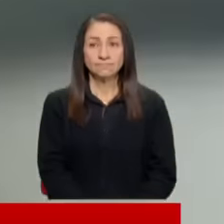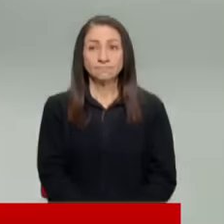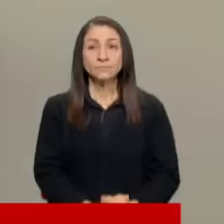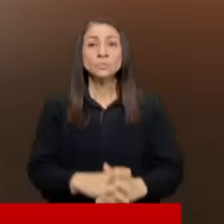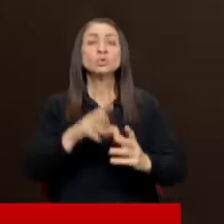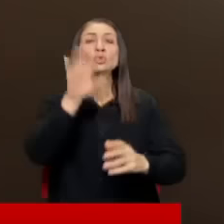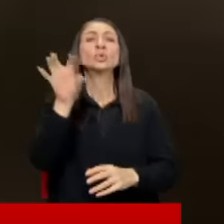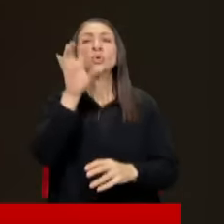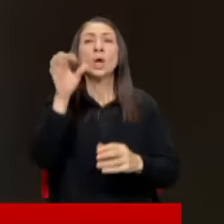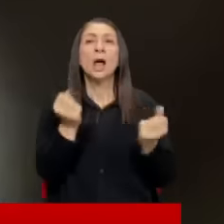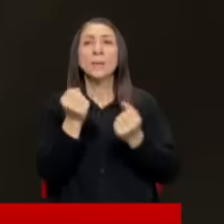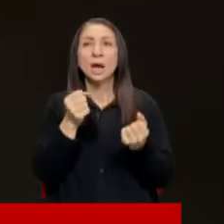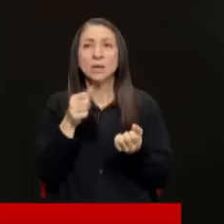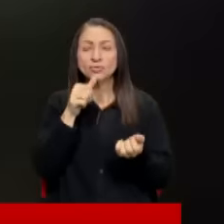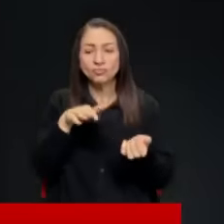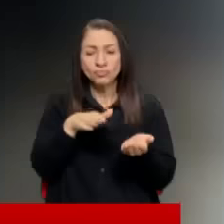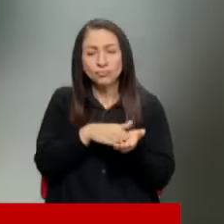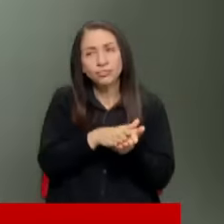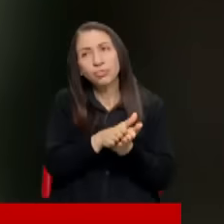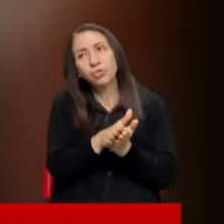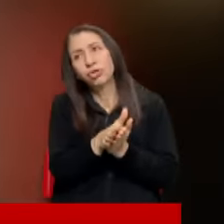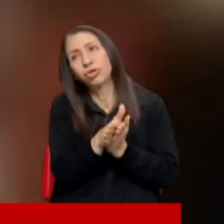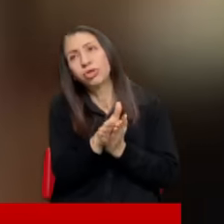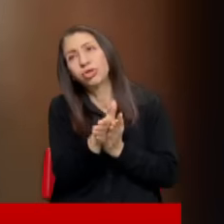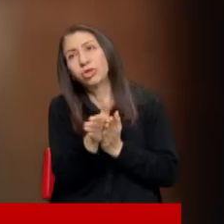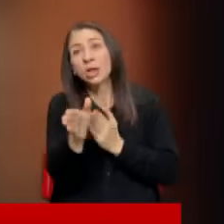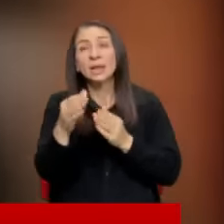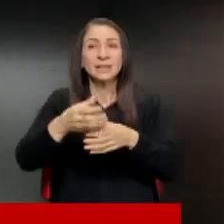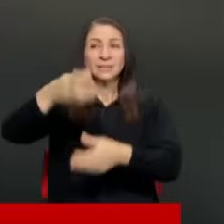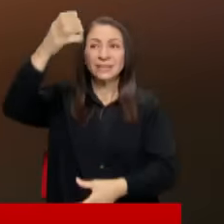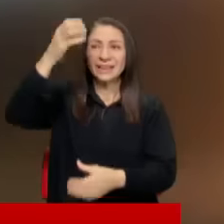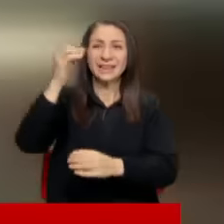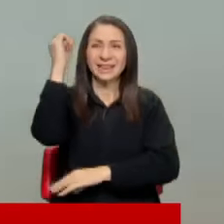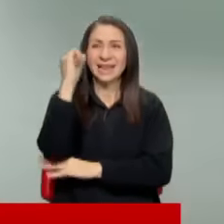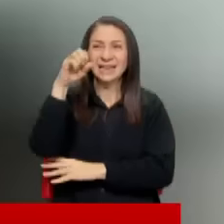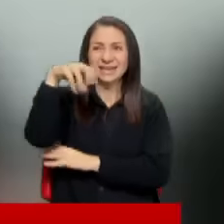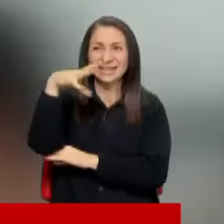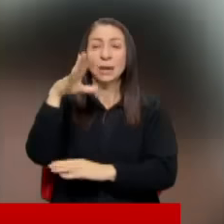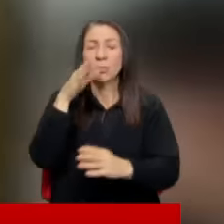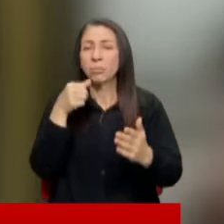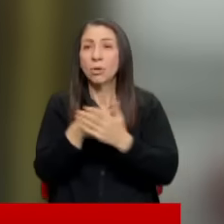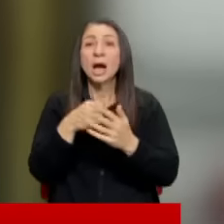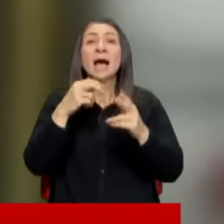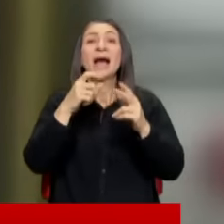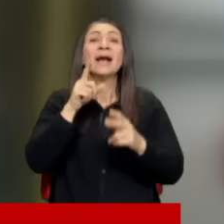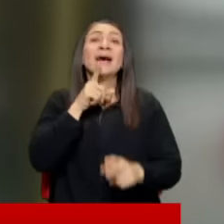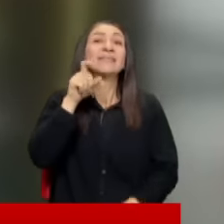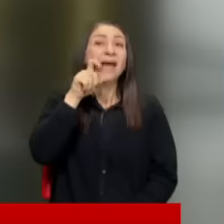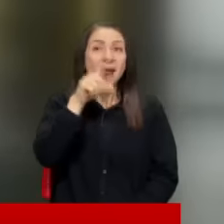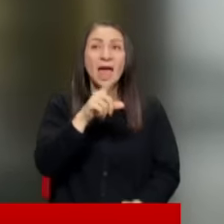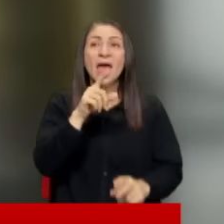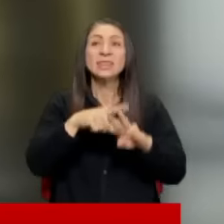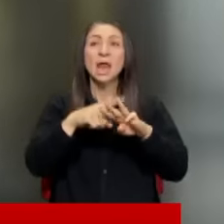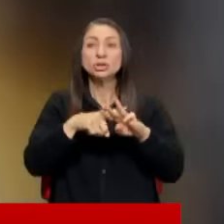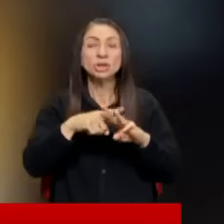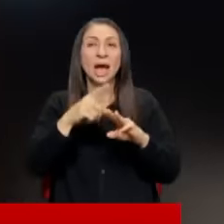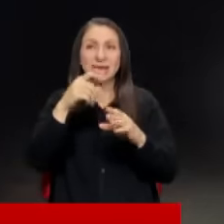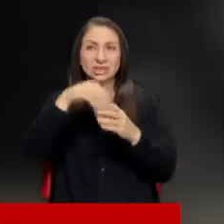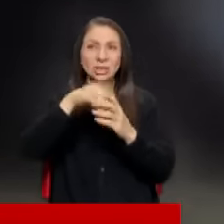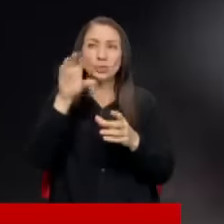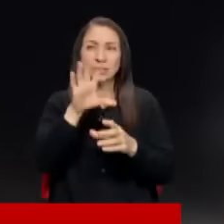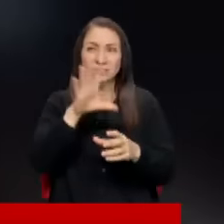Tur otobüsü kaygan zeminde kontrolden çıktı, aydınlatma direğine çarptı. Katar ve Endonezya'dan turistlerin bulunduğu otobüste biri ağır,